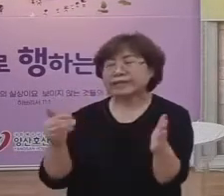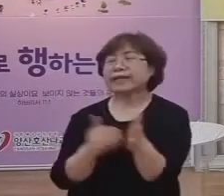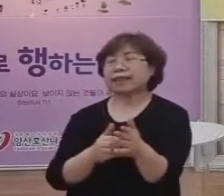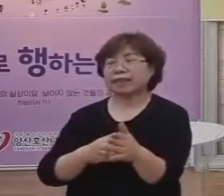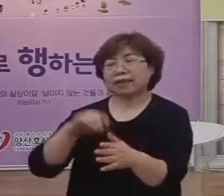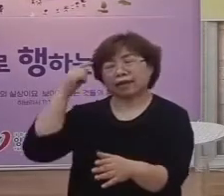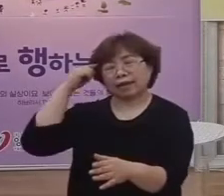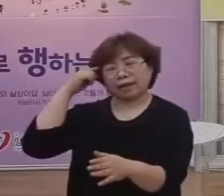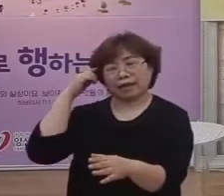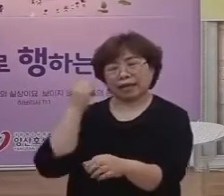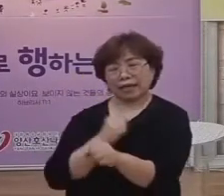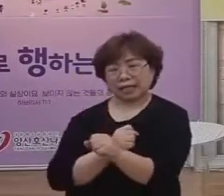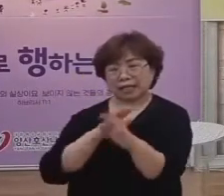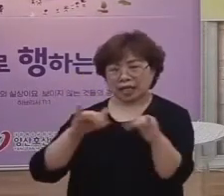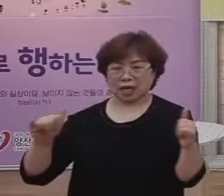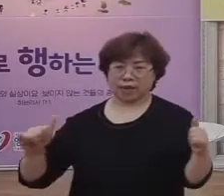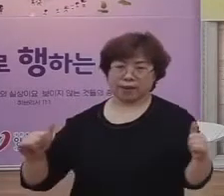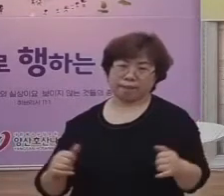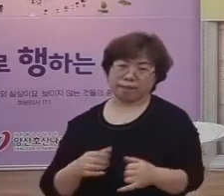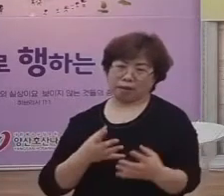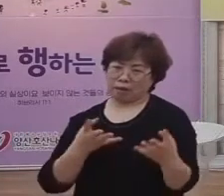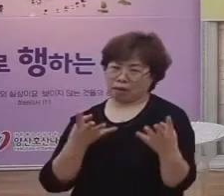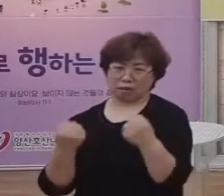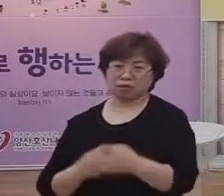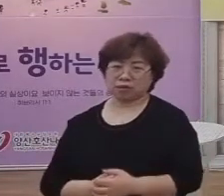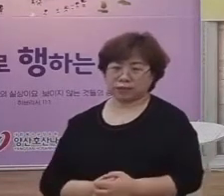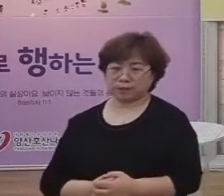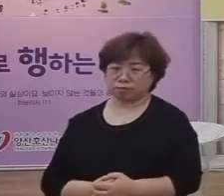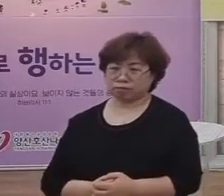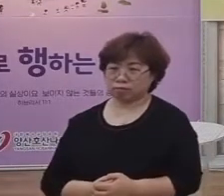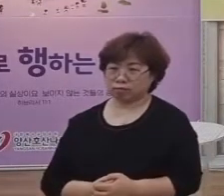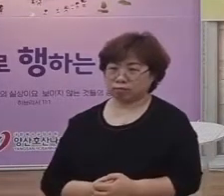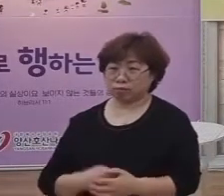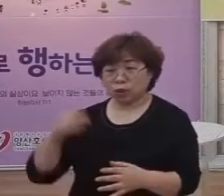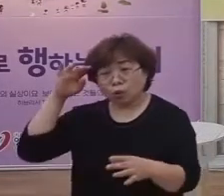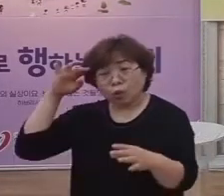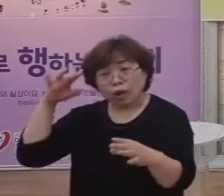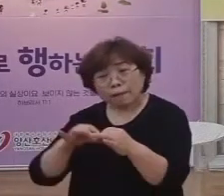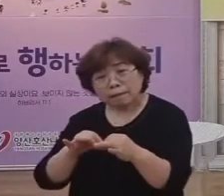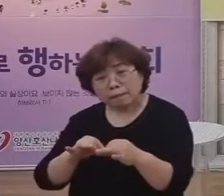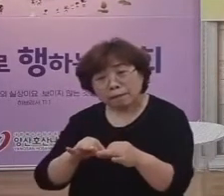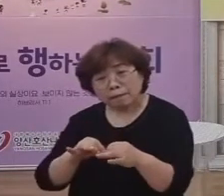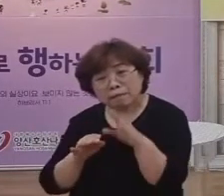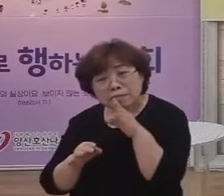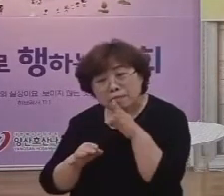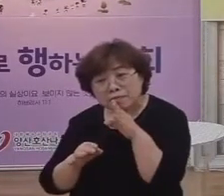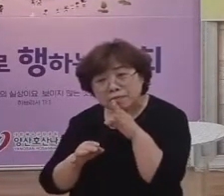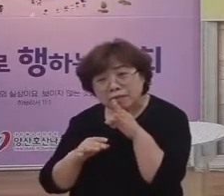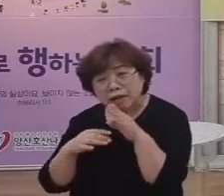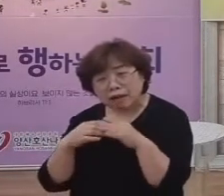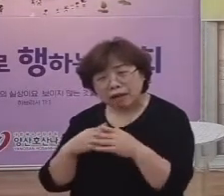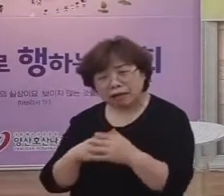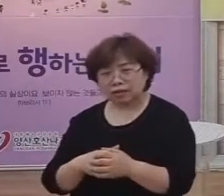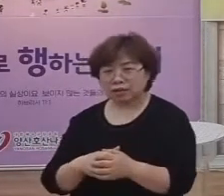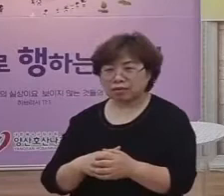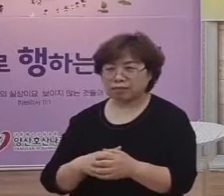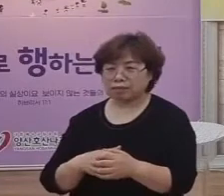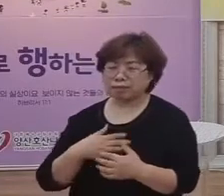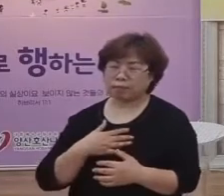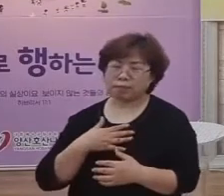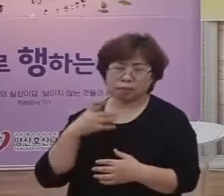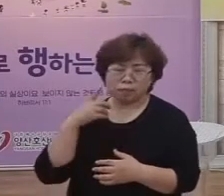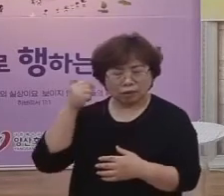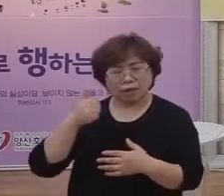라고 생각하는 삶. 어떠세요? 여러분 공감이 안 가세요? 저는